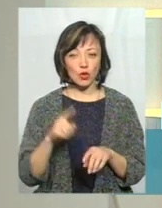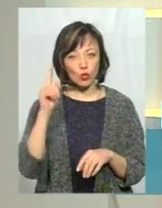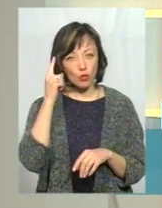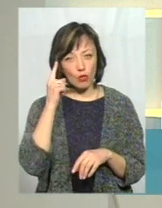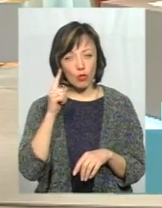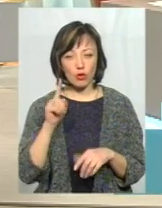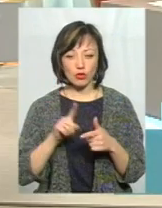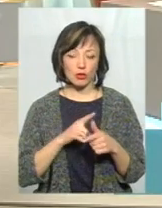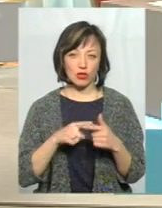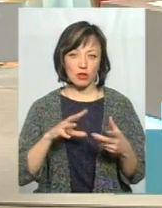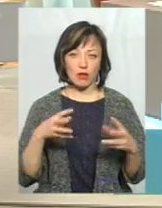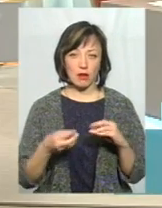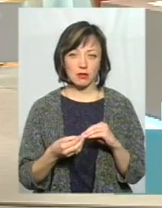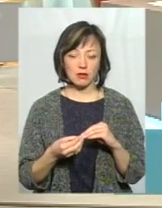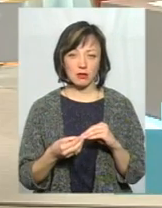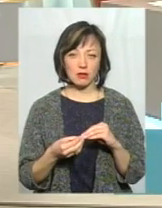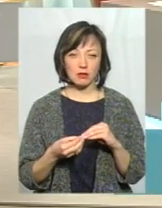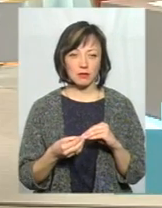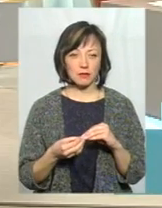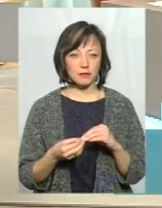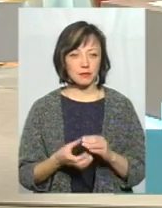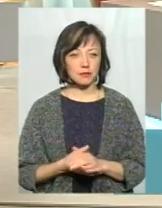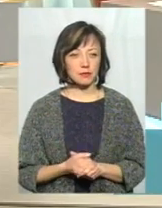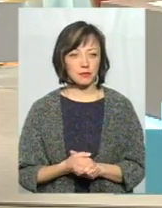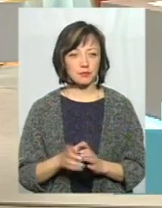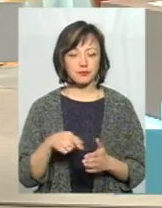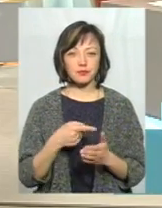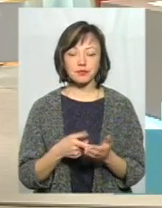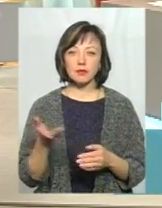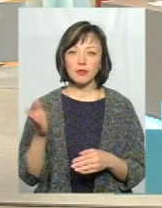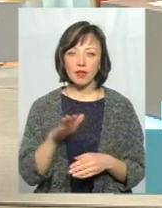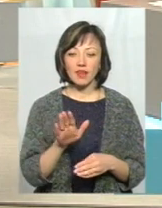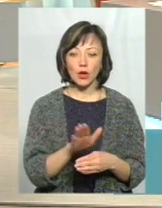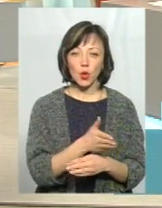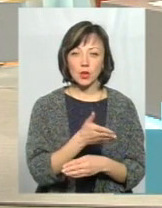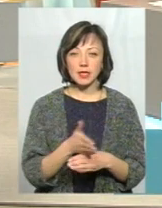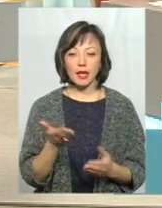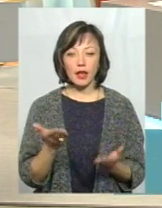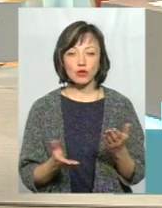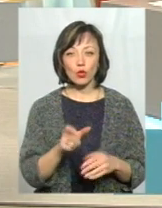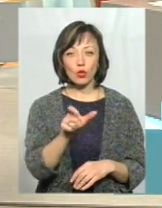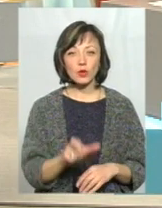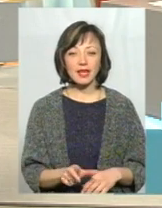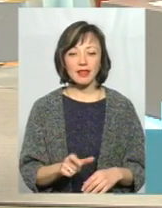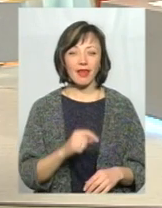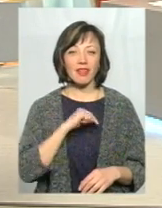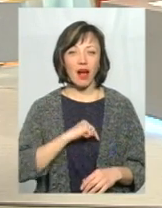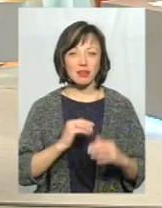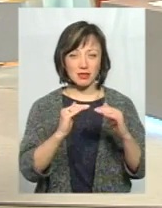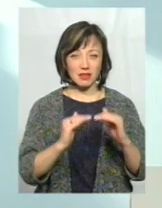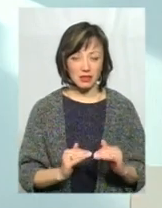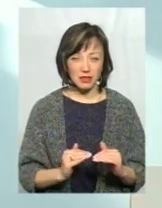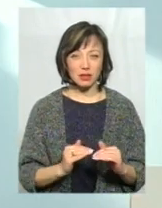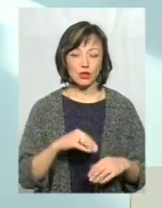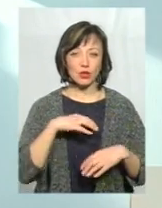чи наслідків, як суїцидальні? Давайте розділимо. Якщо в людини знижений настрій,